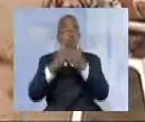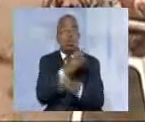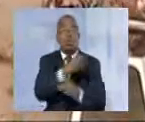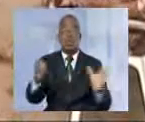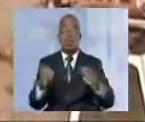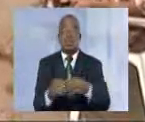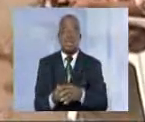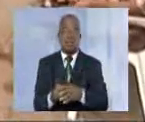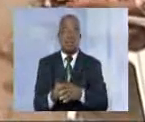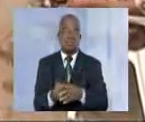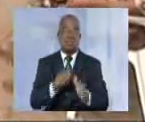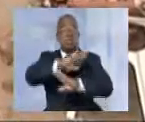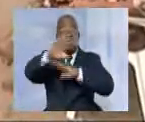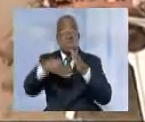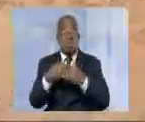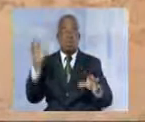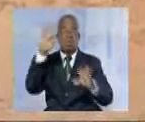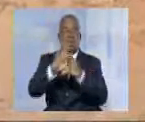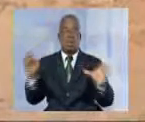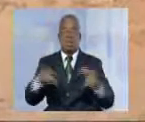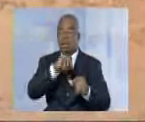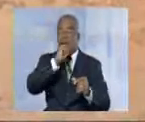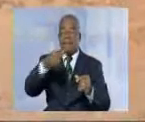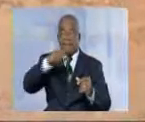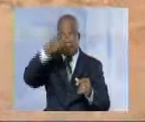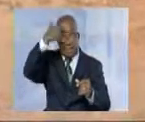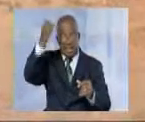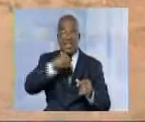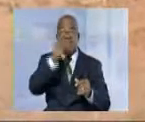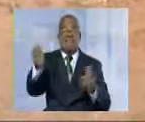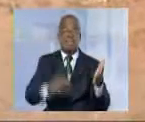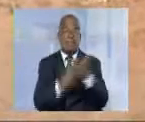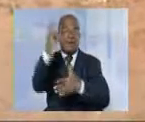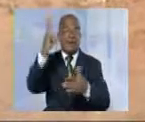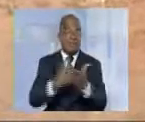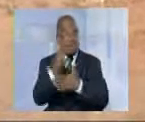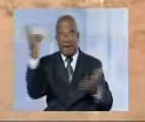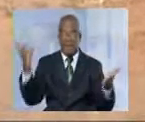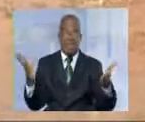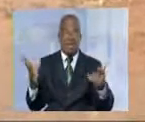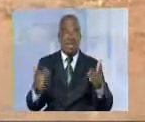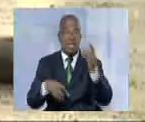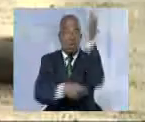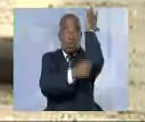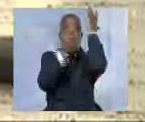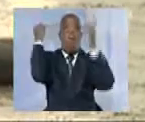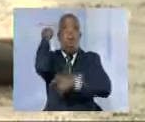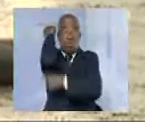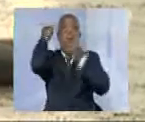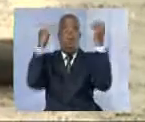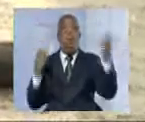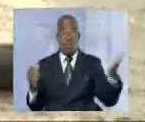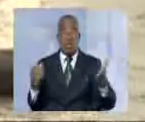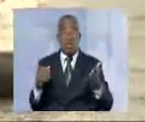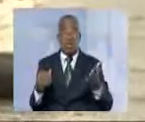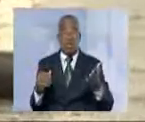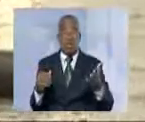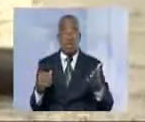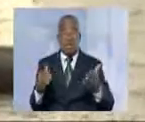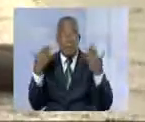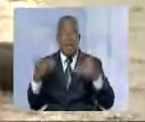réalité. Résultat de ces mouvements d'humeur, la perturbation du trafic routier dans ces localités et la fermeture des commerces. Comme